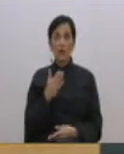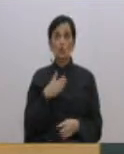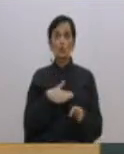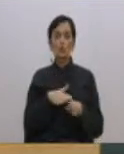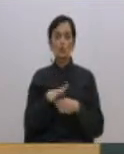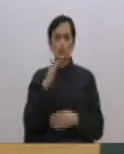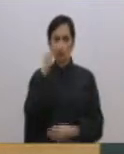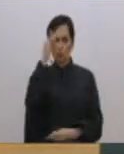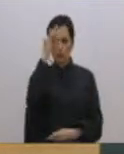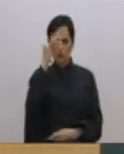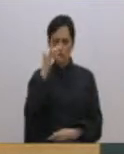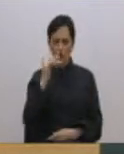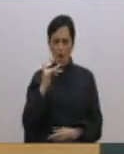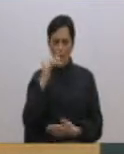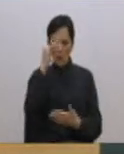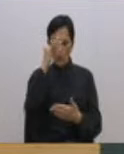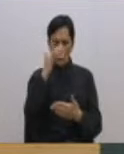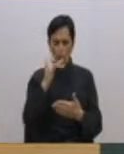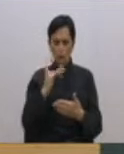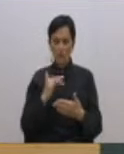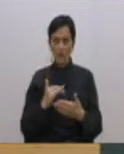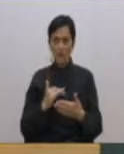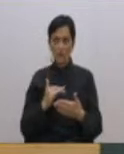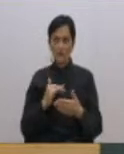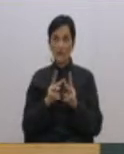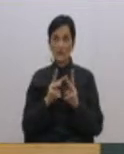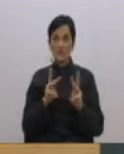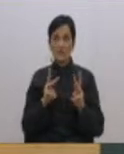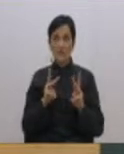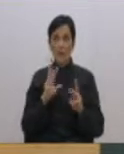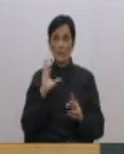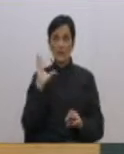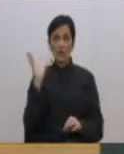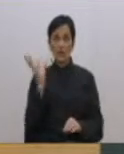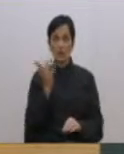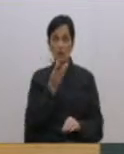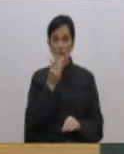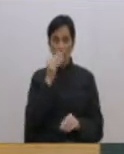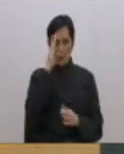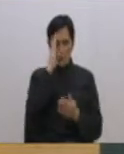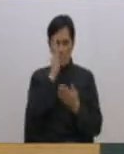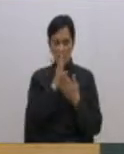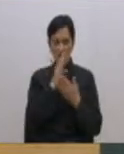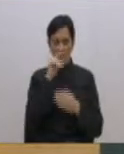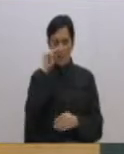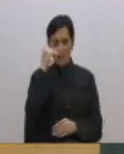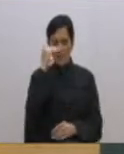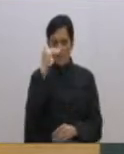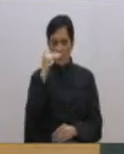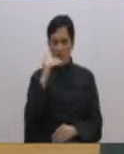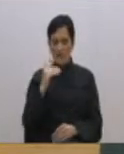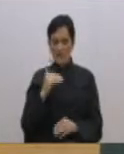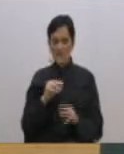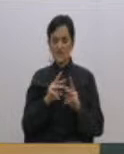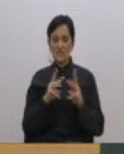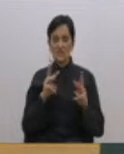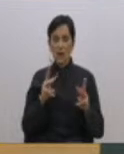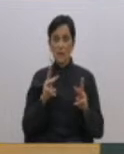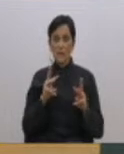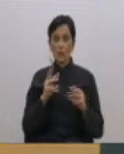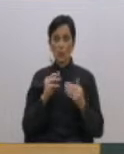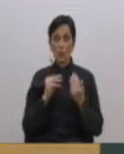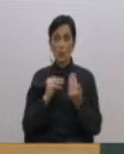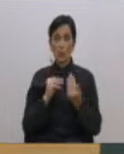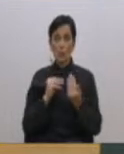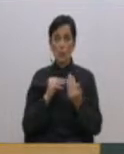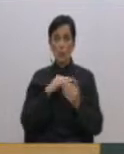am anatolic, vela, sa ministrosi, pitabila riscit te voi lua, vela sa ministrosa, mat,